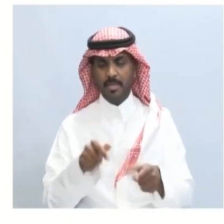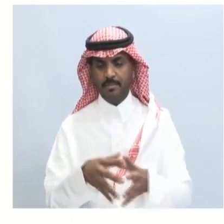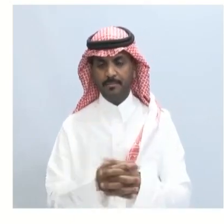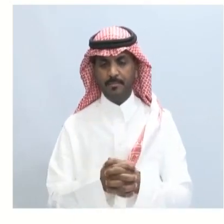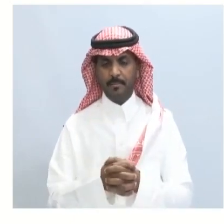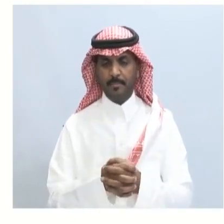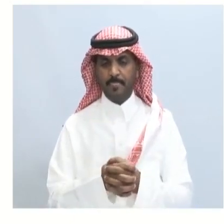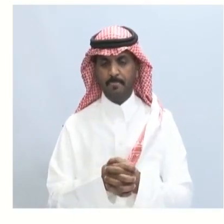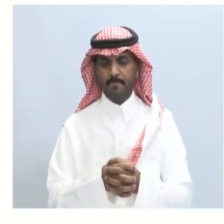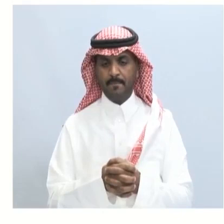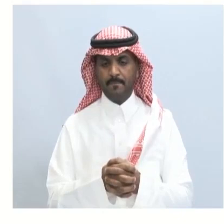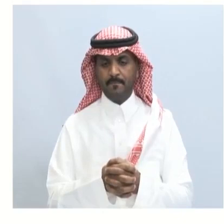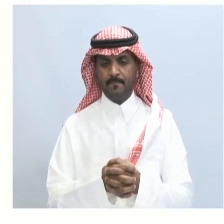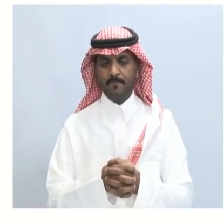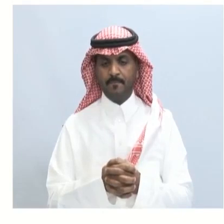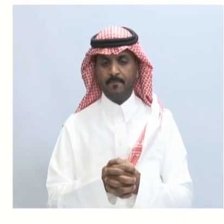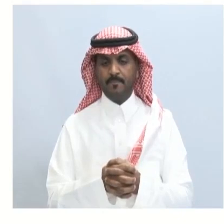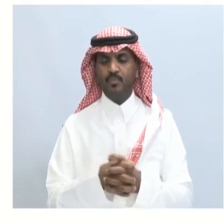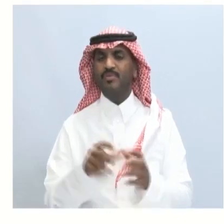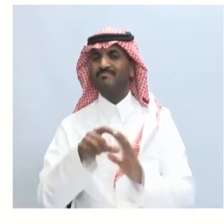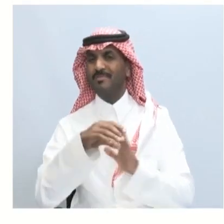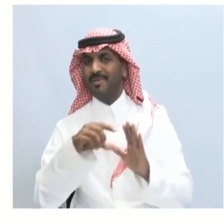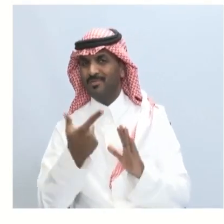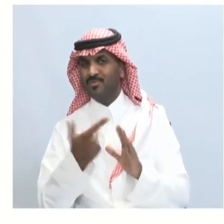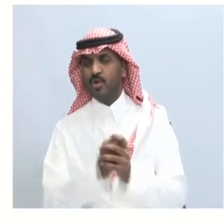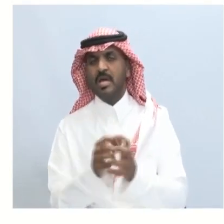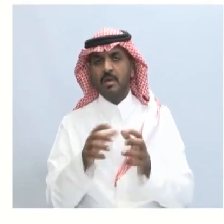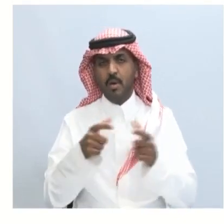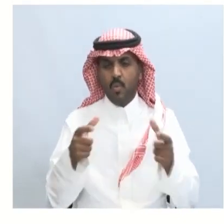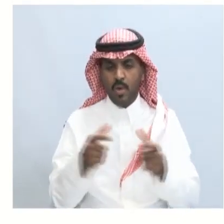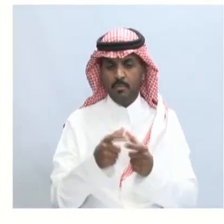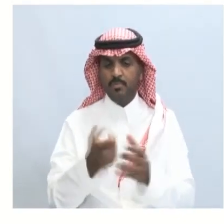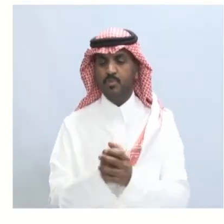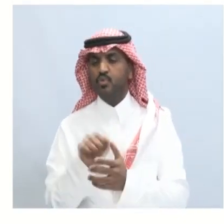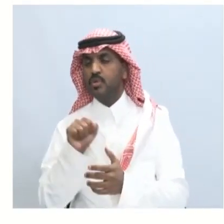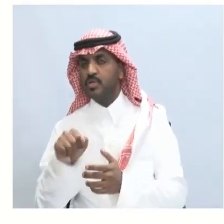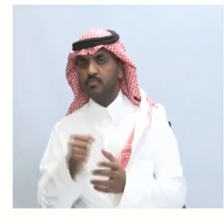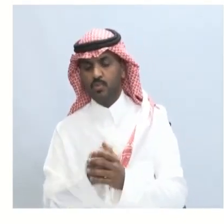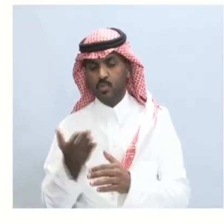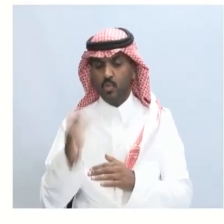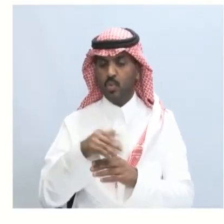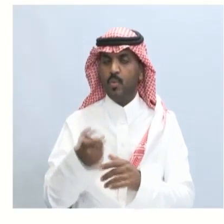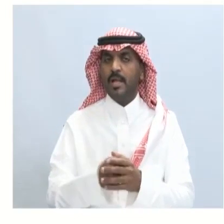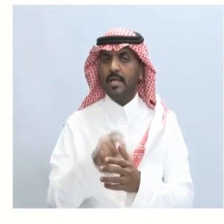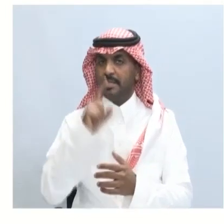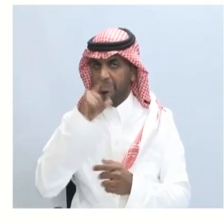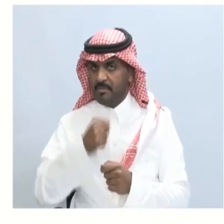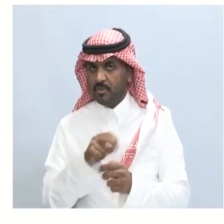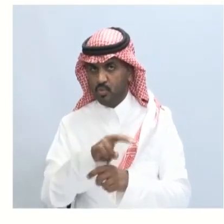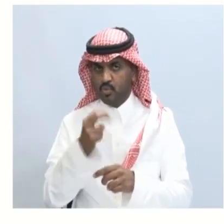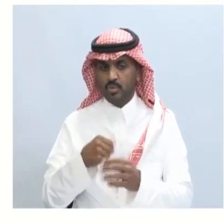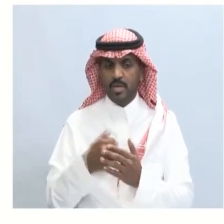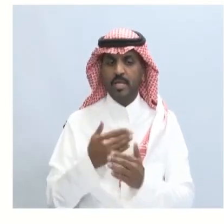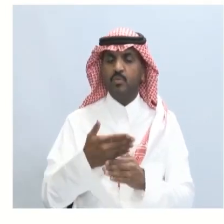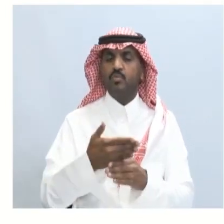الماليه وبينا انها عباره عن وعاء يتضمن مجموع مال الشخصي من حقوق وما عليه من التزامات حاليه او مستقبليه